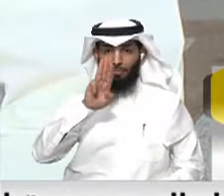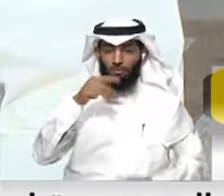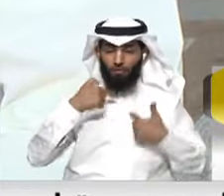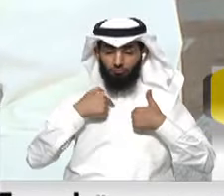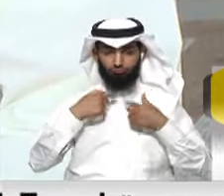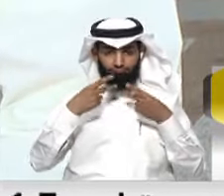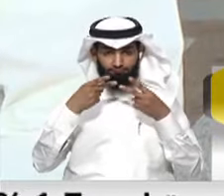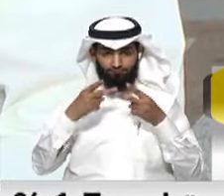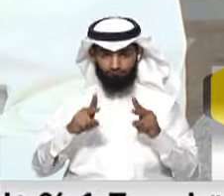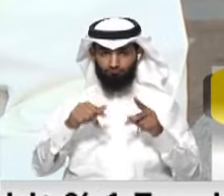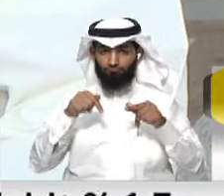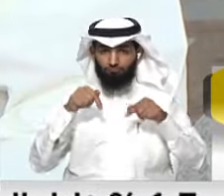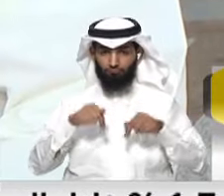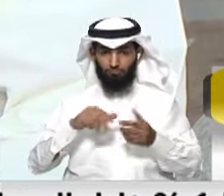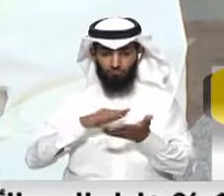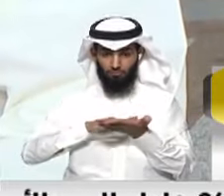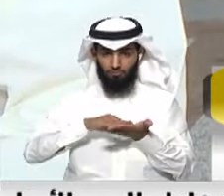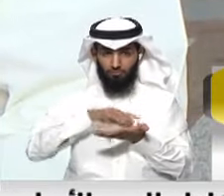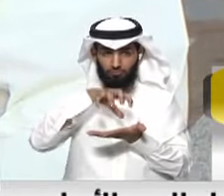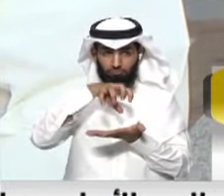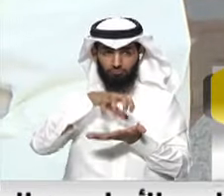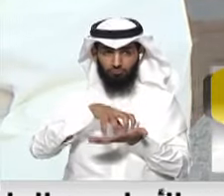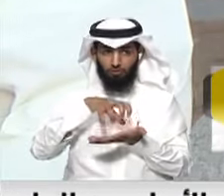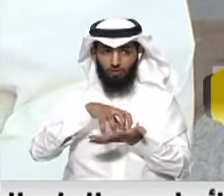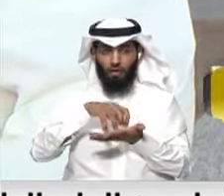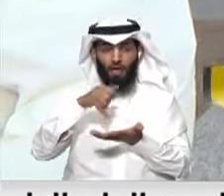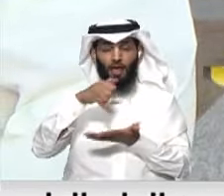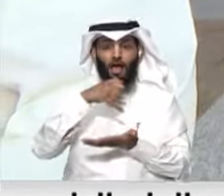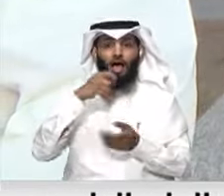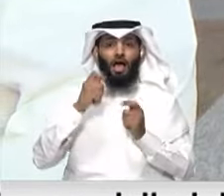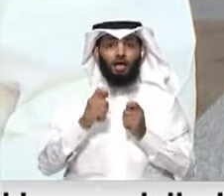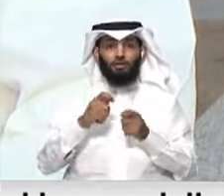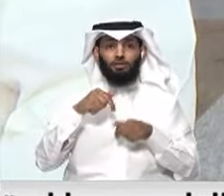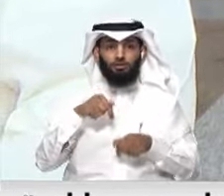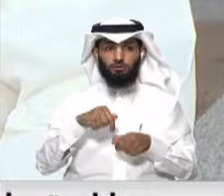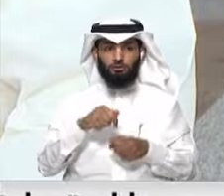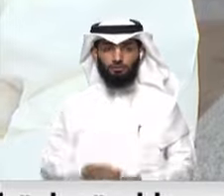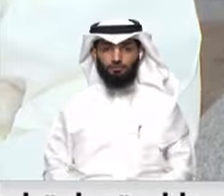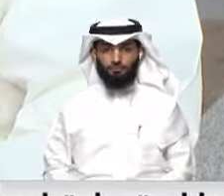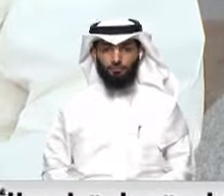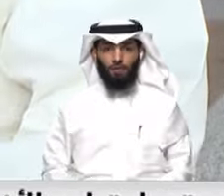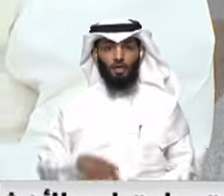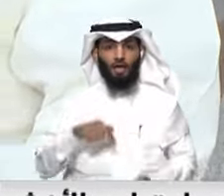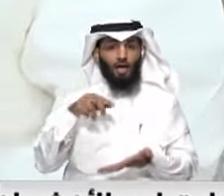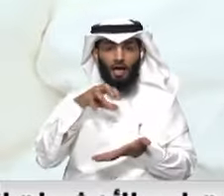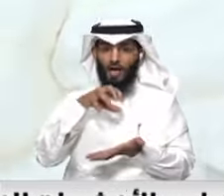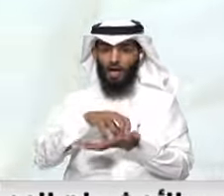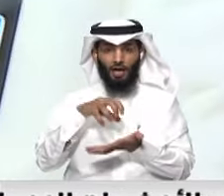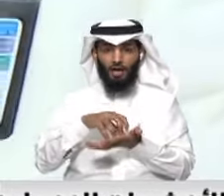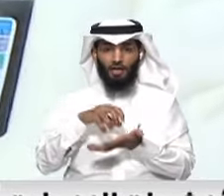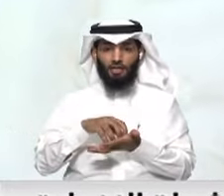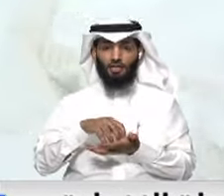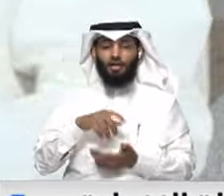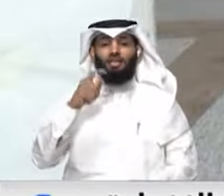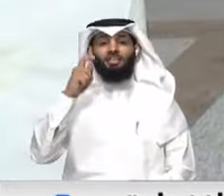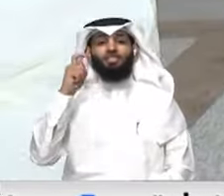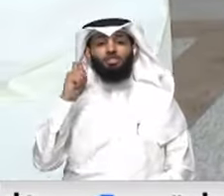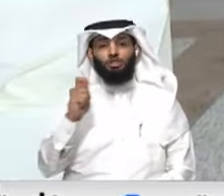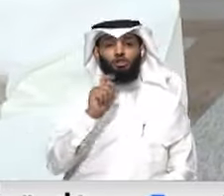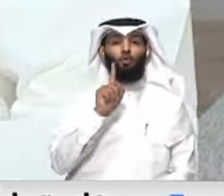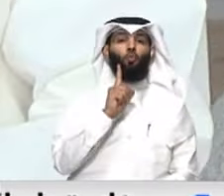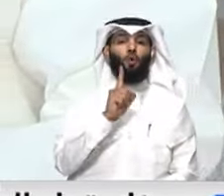الكويت الدولي في مبنى الركاب الرئيسي، المبنى التيرمينال 1. اليوم سيرت